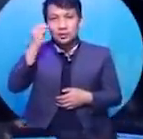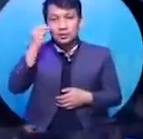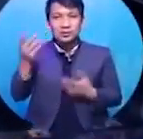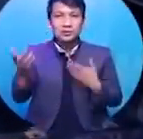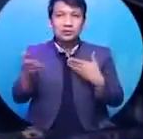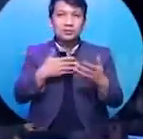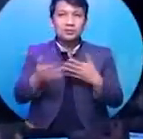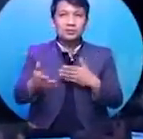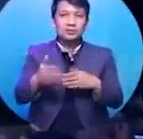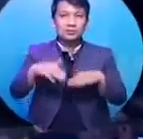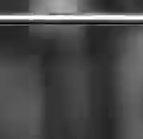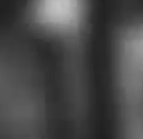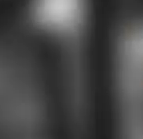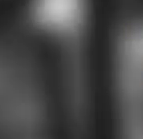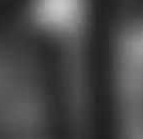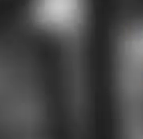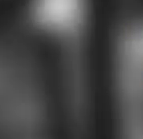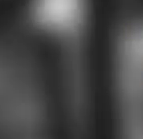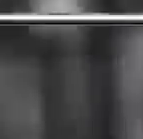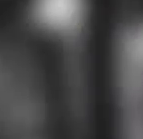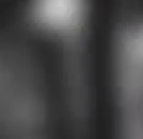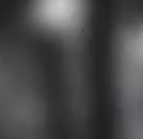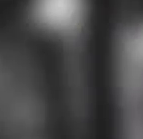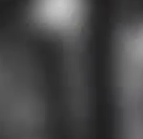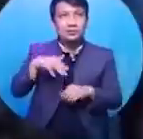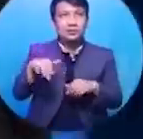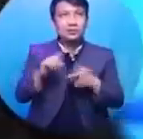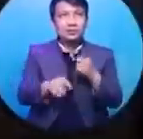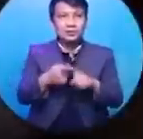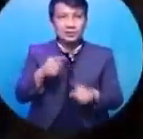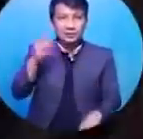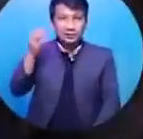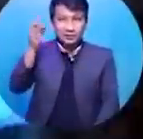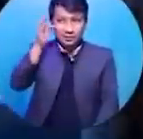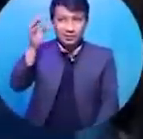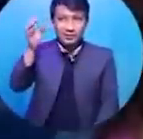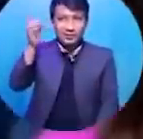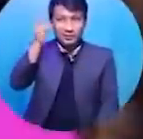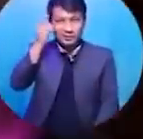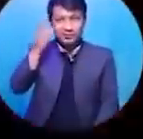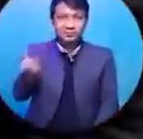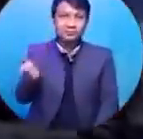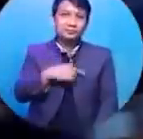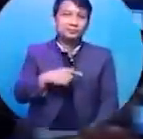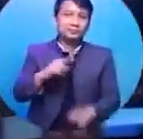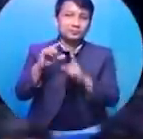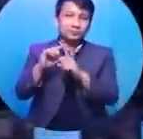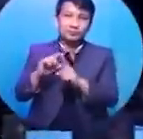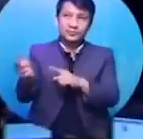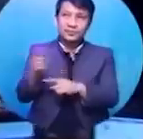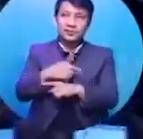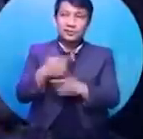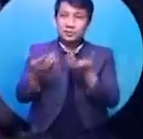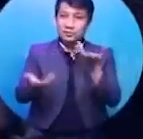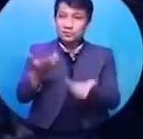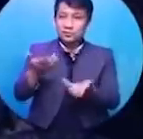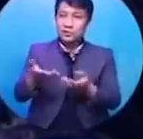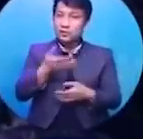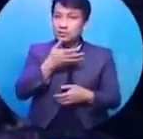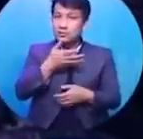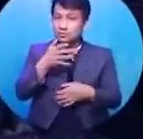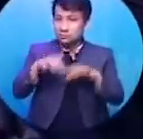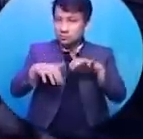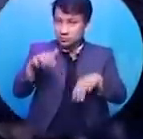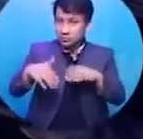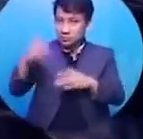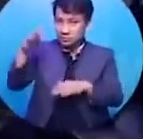ang childhood friends niya na si Perio at Kahul. At eto naman, ano, talagang words of wisdom yung mga kapatid nating mommy keyboard warriors